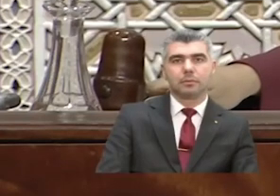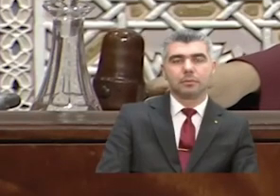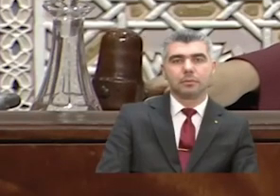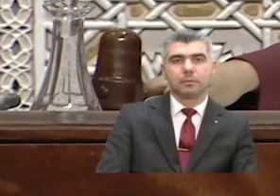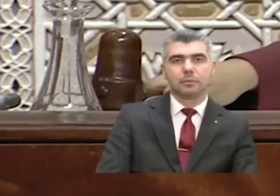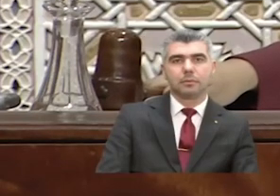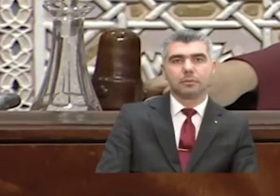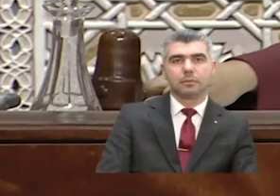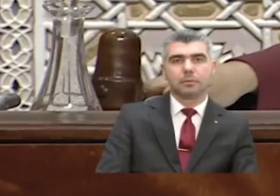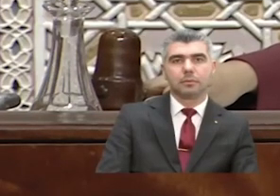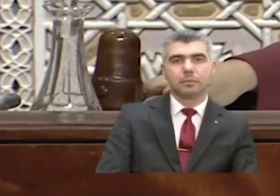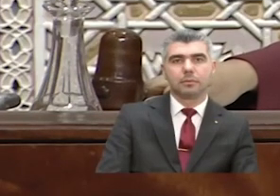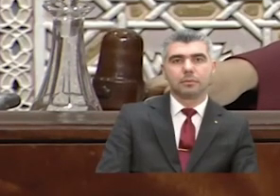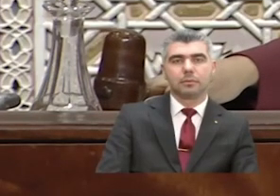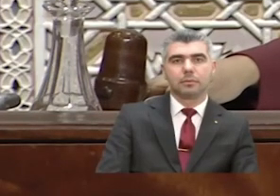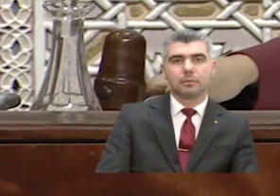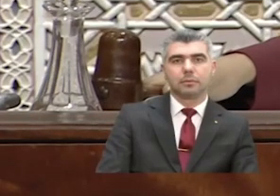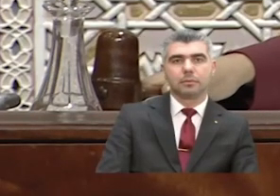سيد الوزير.